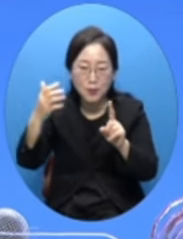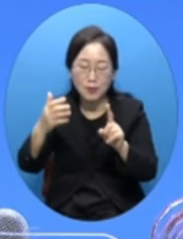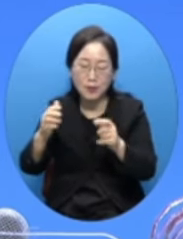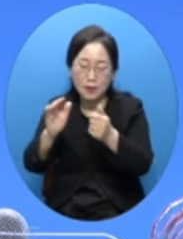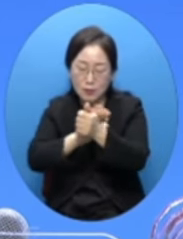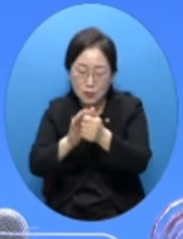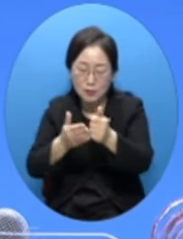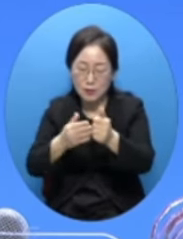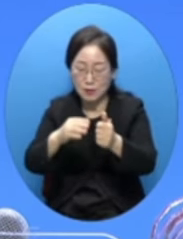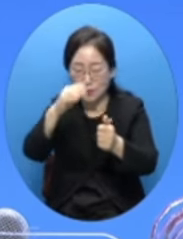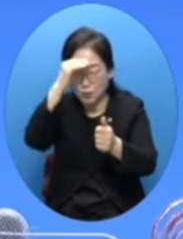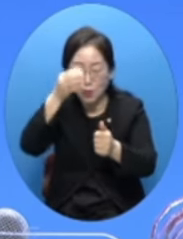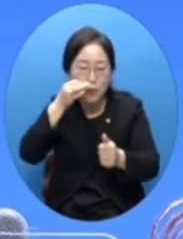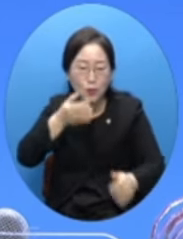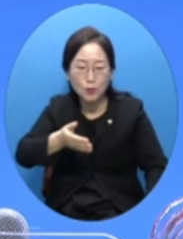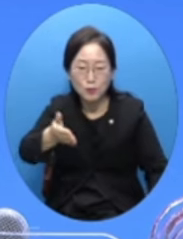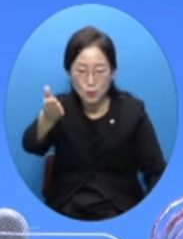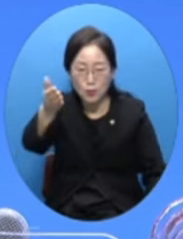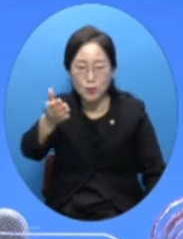보이는 목사가 되는 것으로